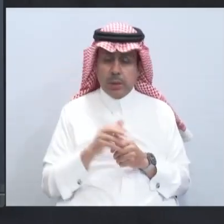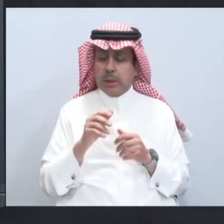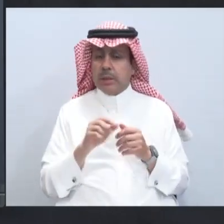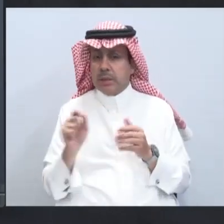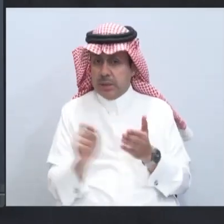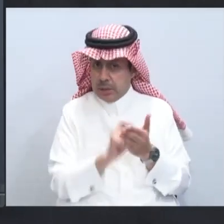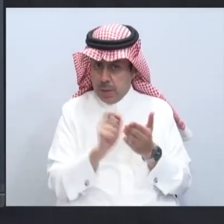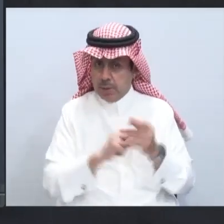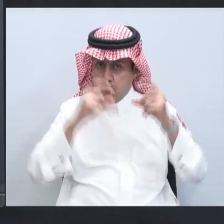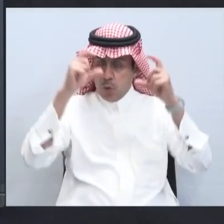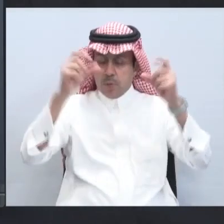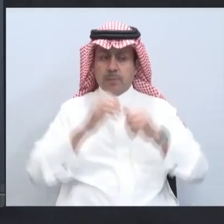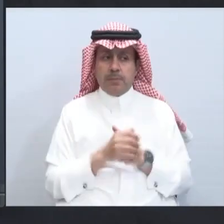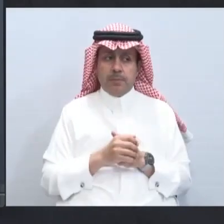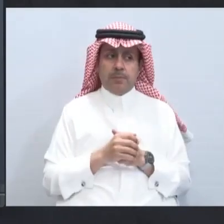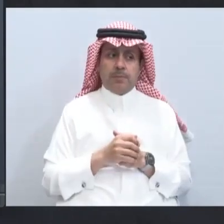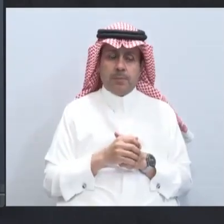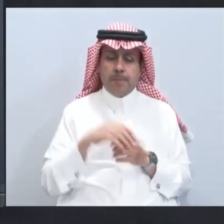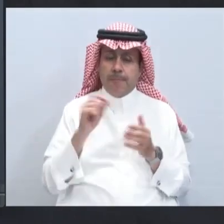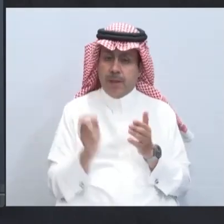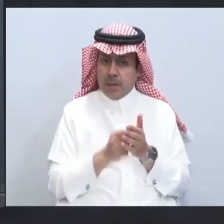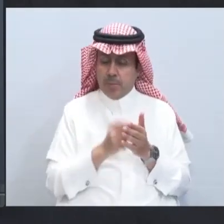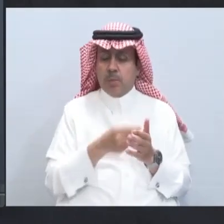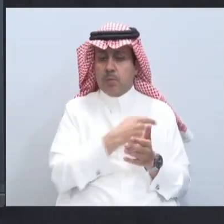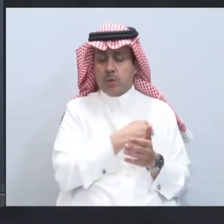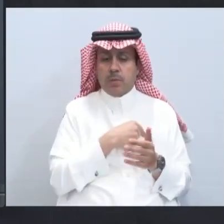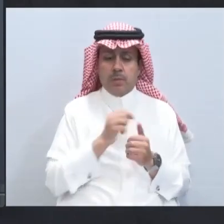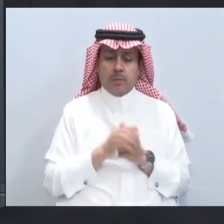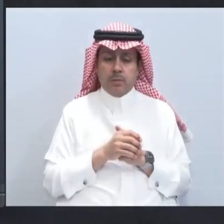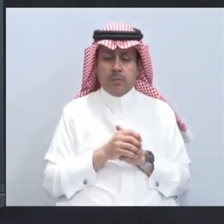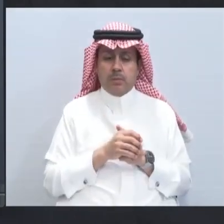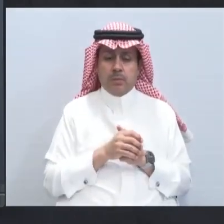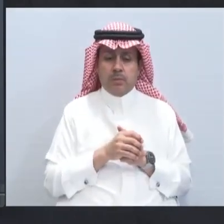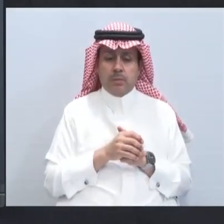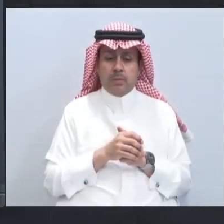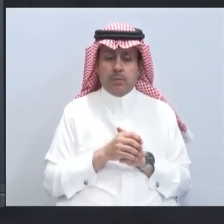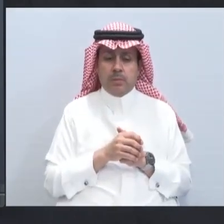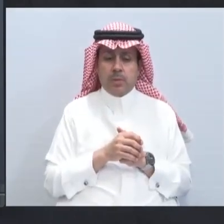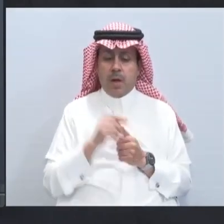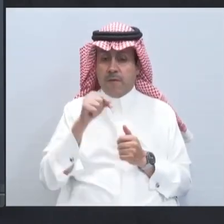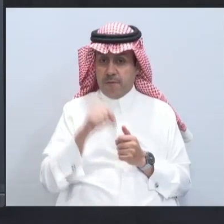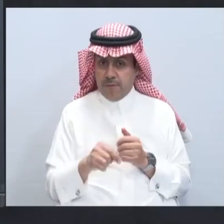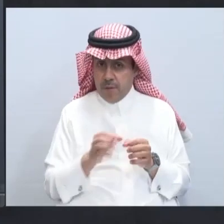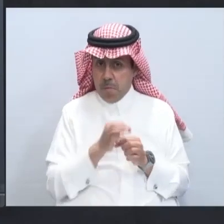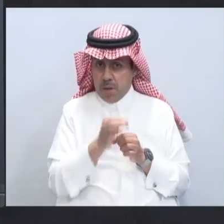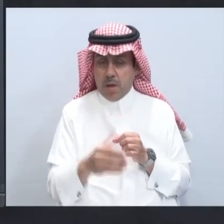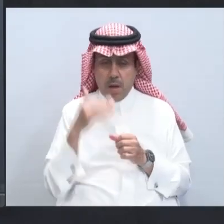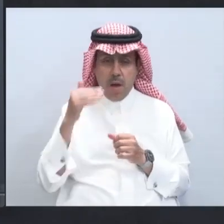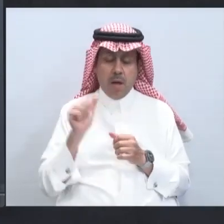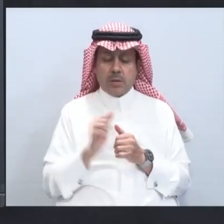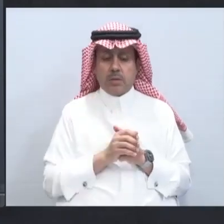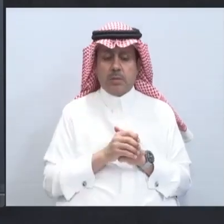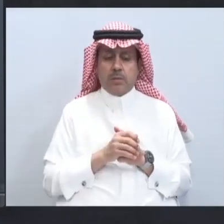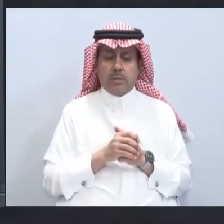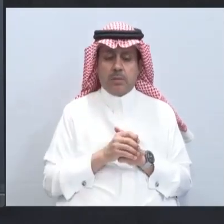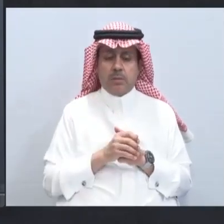عنوان او انك تقوم مثلا بكتابه مثلا مسمى مكتبه الملك سلمان المركزيه في المكان المخصص عمليه البحث تظهر